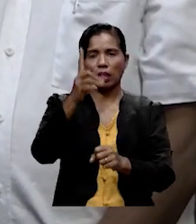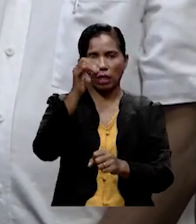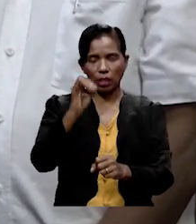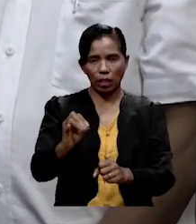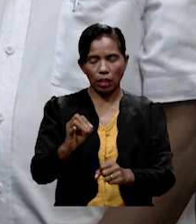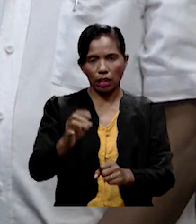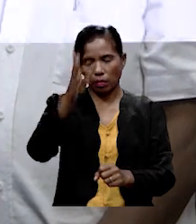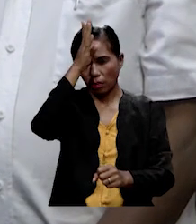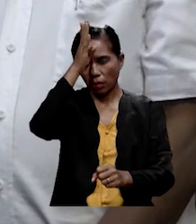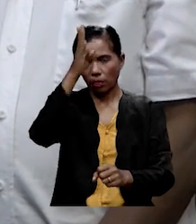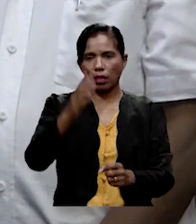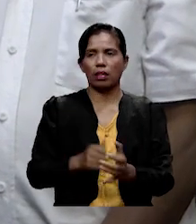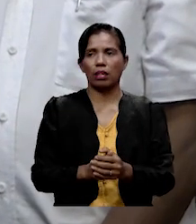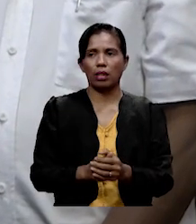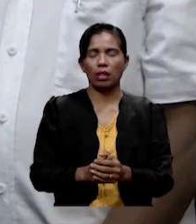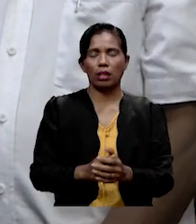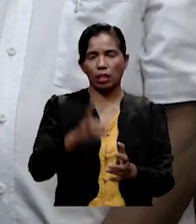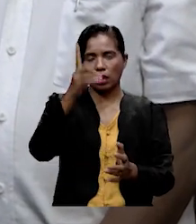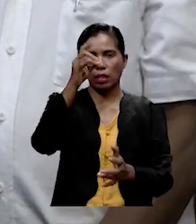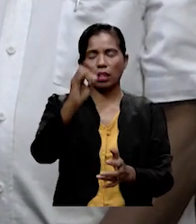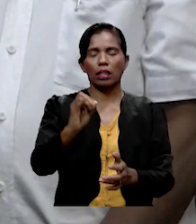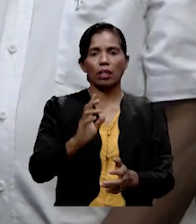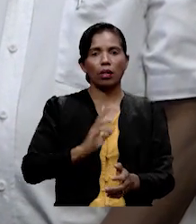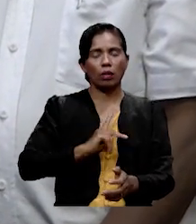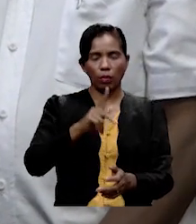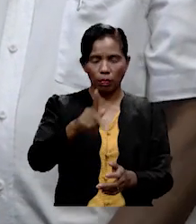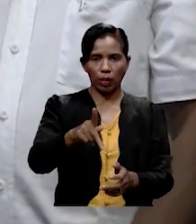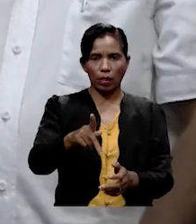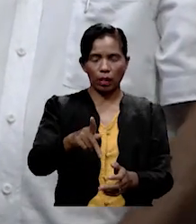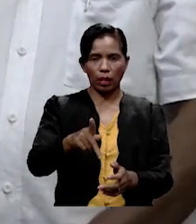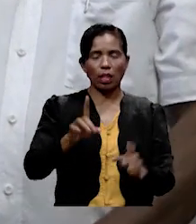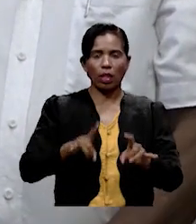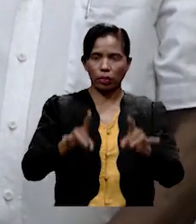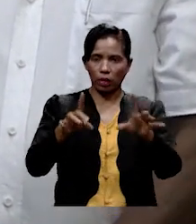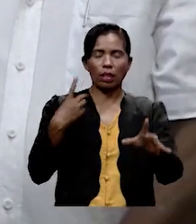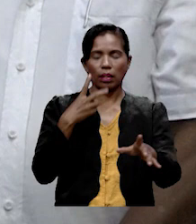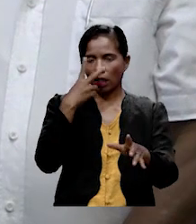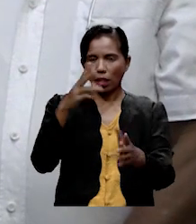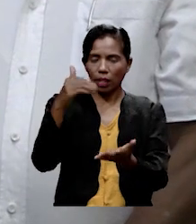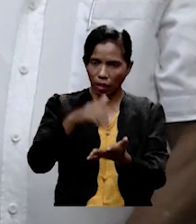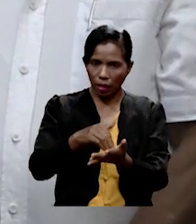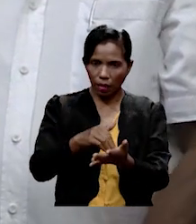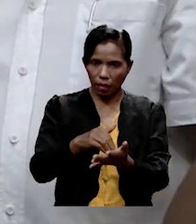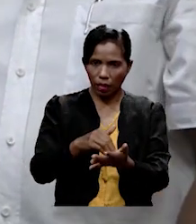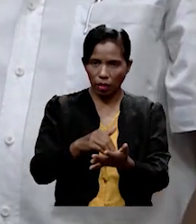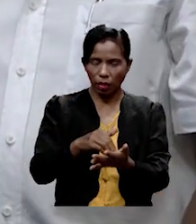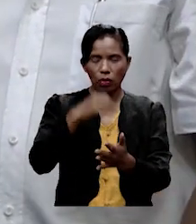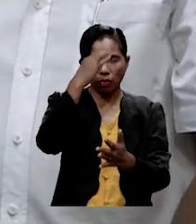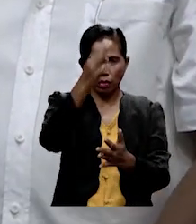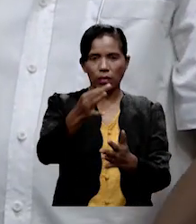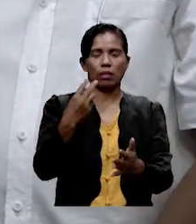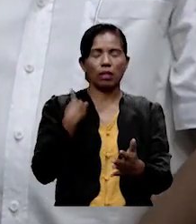atau Melbourne atau Dili Kupang Darwin. Nah, itu masih kita review dan mudah-mudahan kami